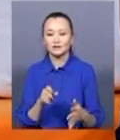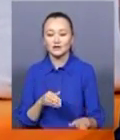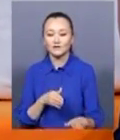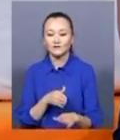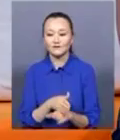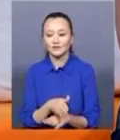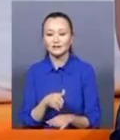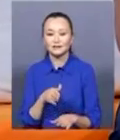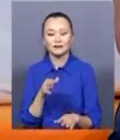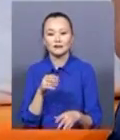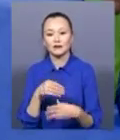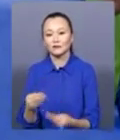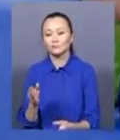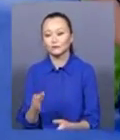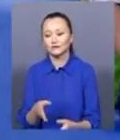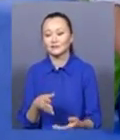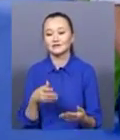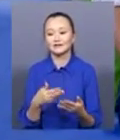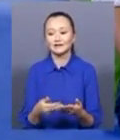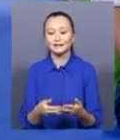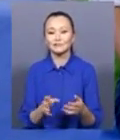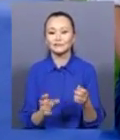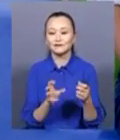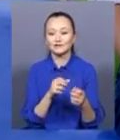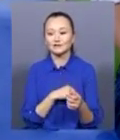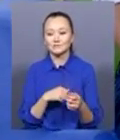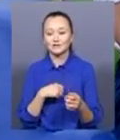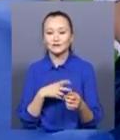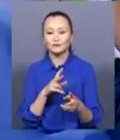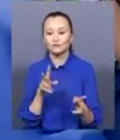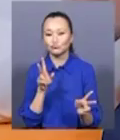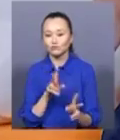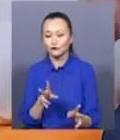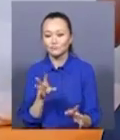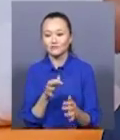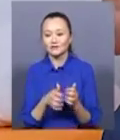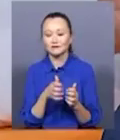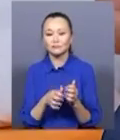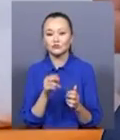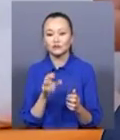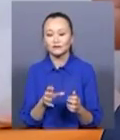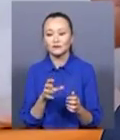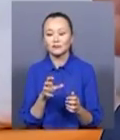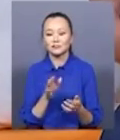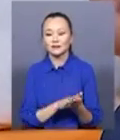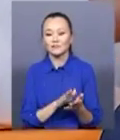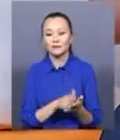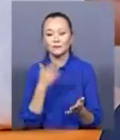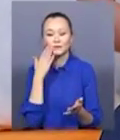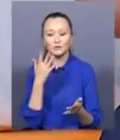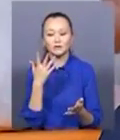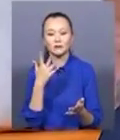отдадут. А кто больше лучше вкрутить лампочку самостоятельно? Да. Потому что в среднем часовая ставка распределяется примерно